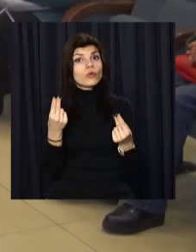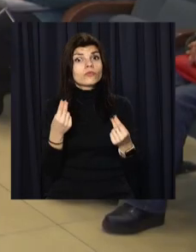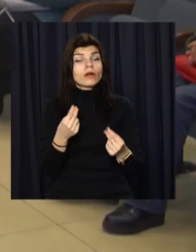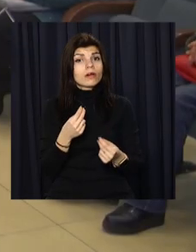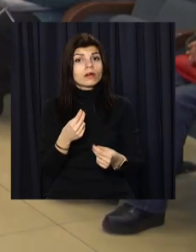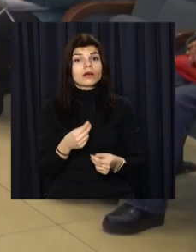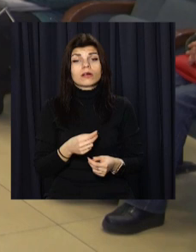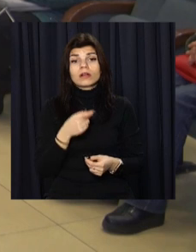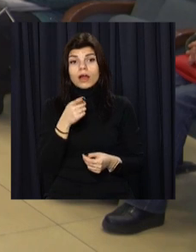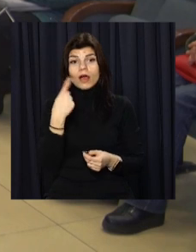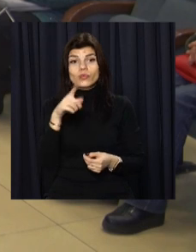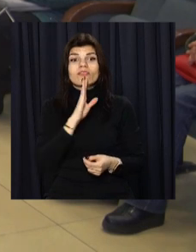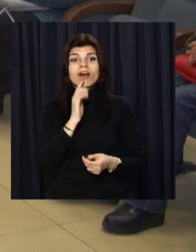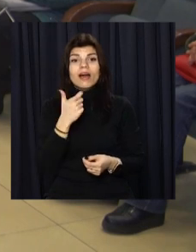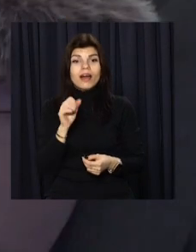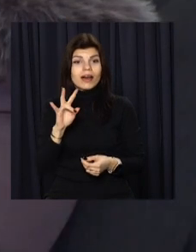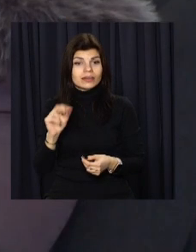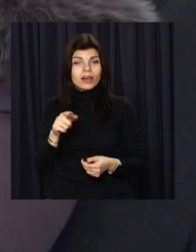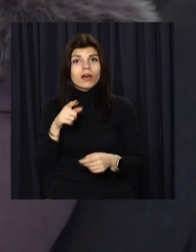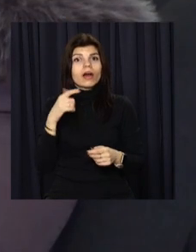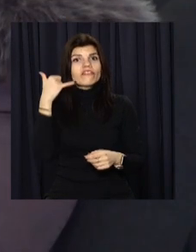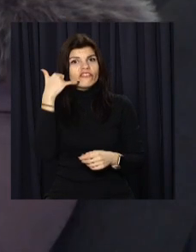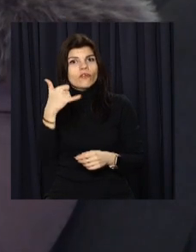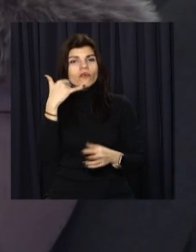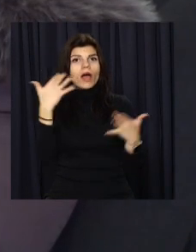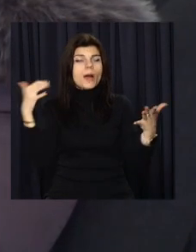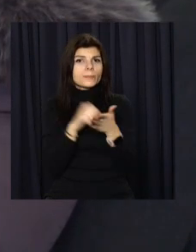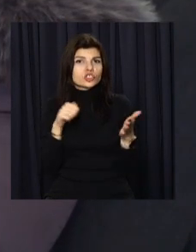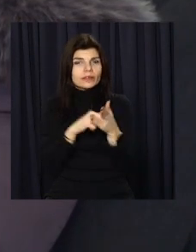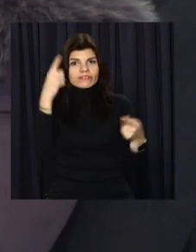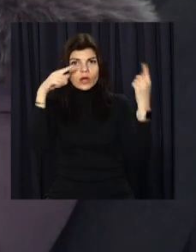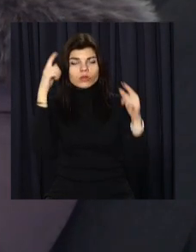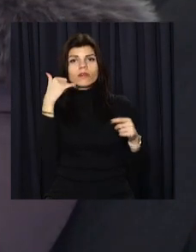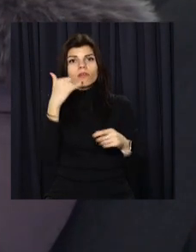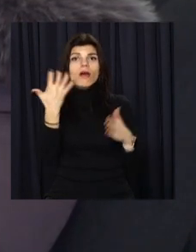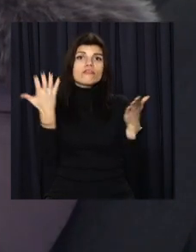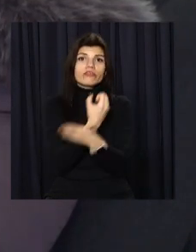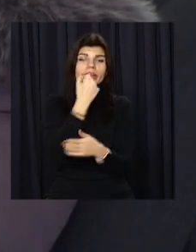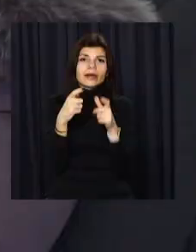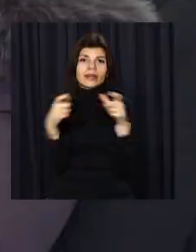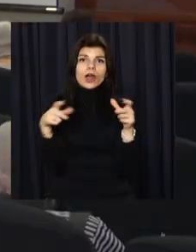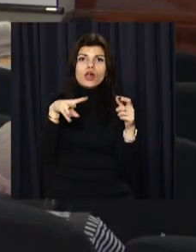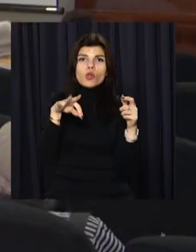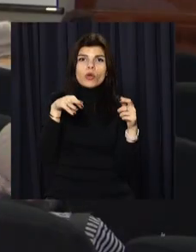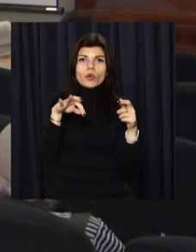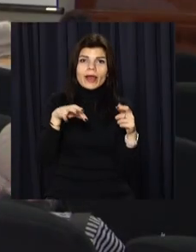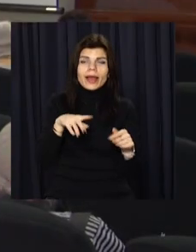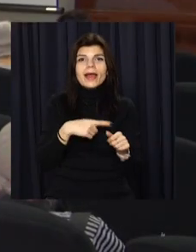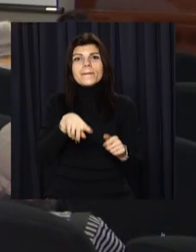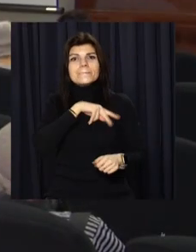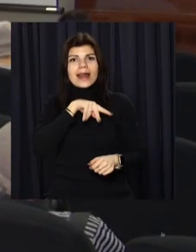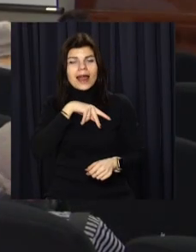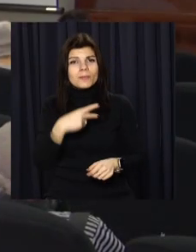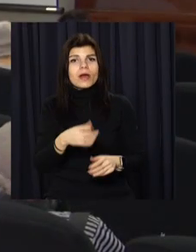шахраї тероризували телефоном. Щоразу вигадували новий привід. То повідомляли про виграш у лотерею, то про премію. І